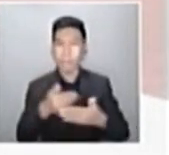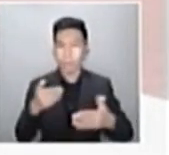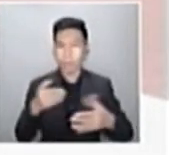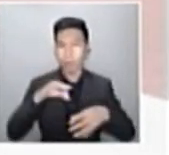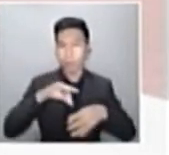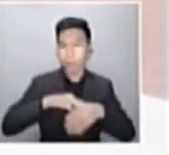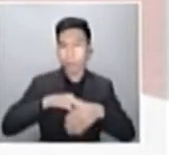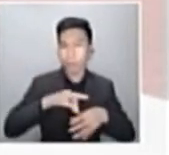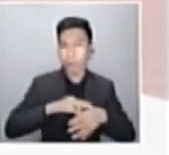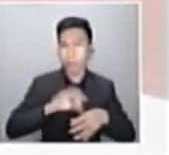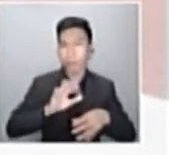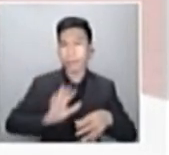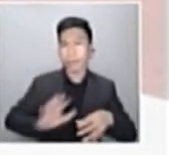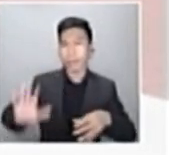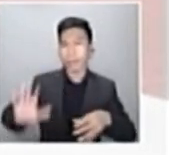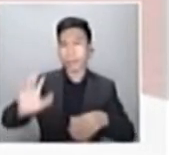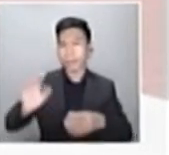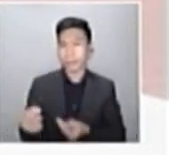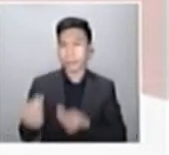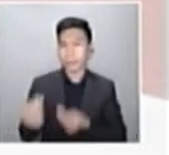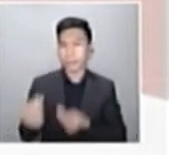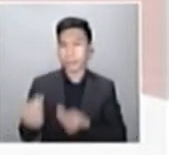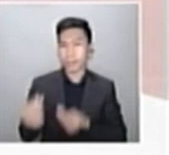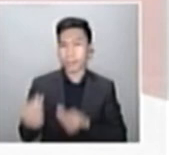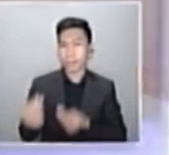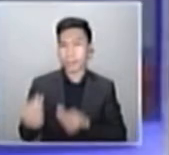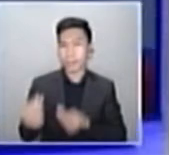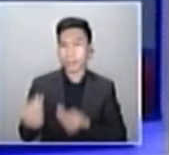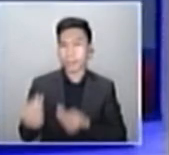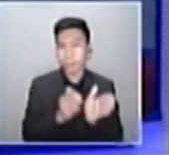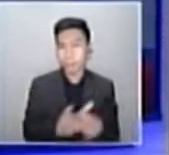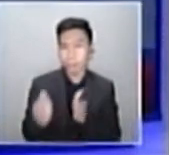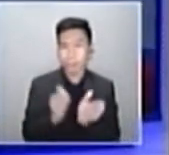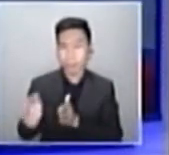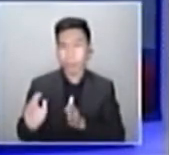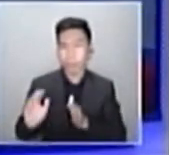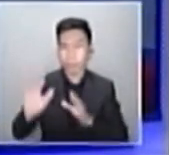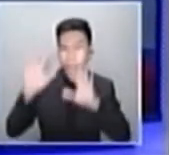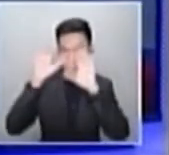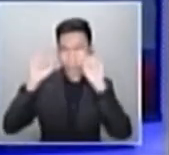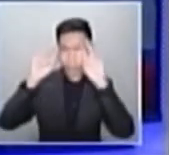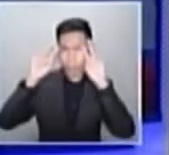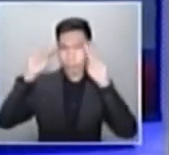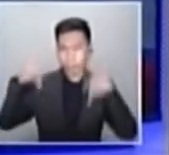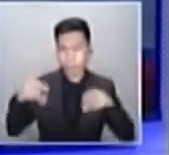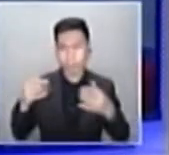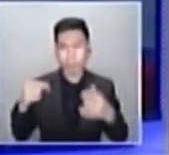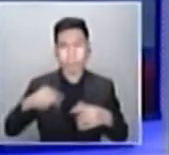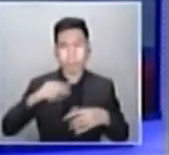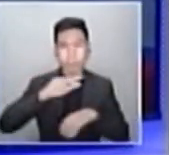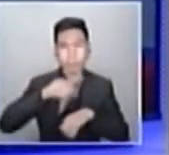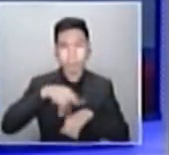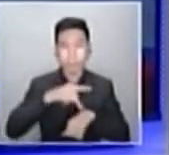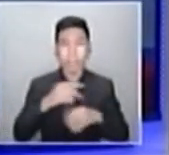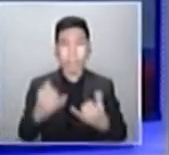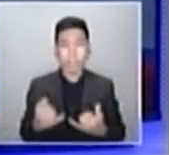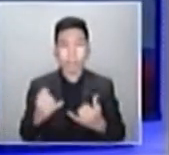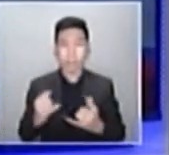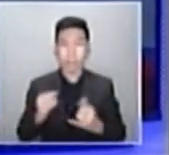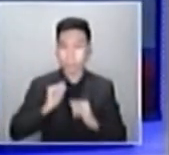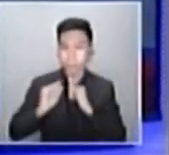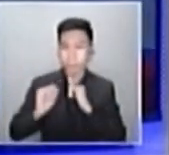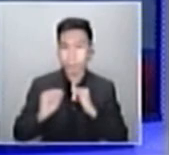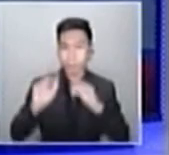sa pagkapangulo at pangalawang pangulo ng bansa. Sa araw na ito, makakapanayam natin dito sa studio ang Vice Presidential Candidate